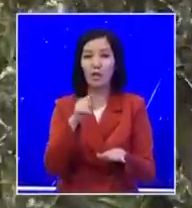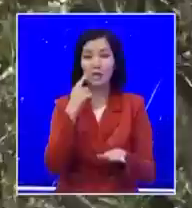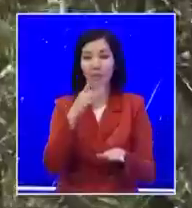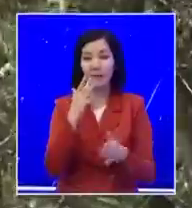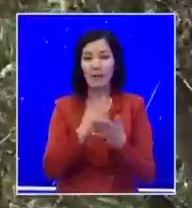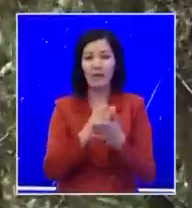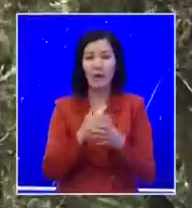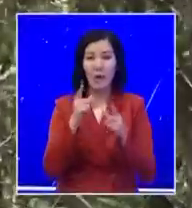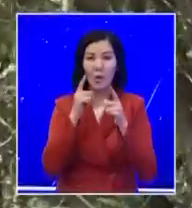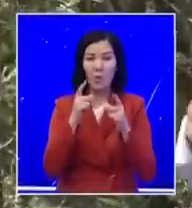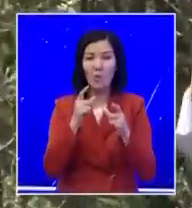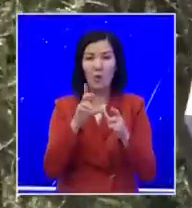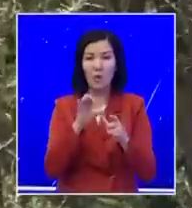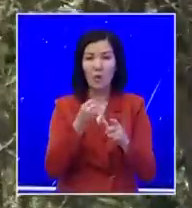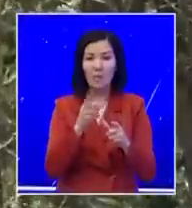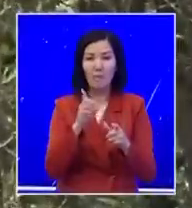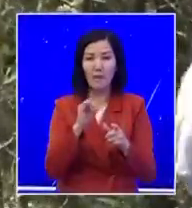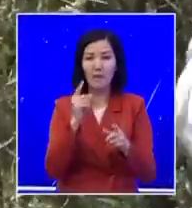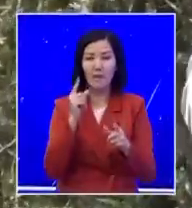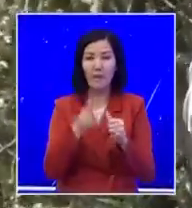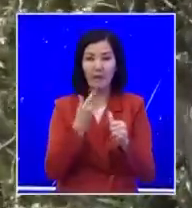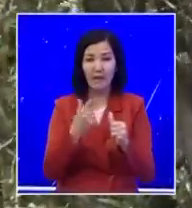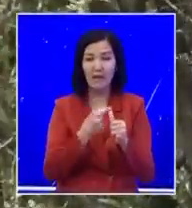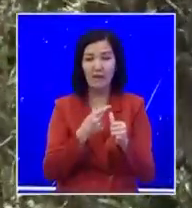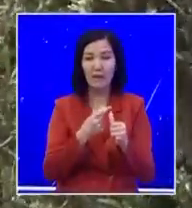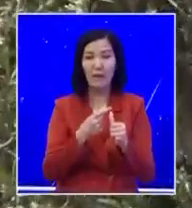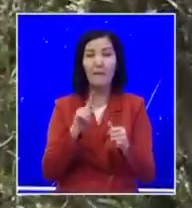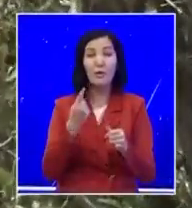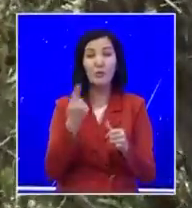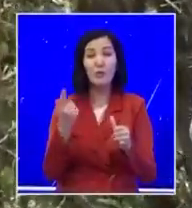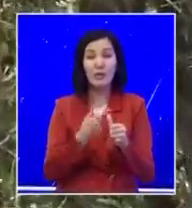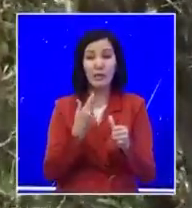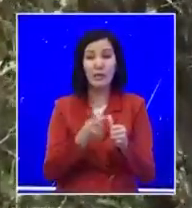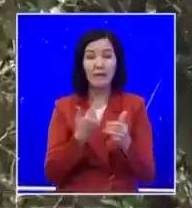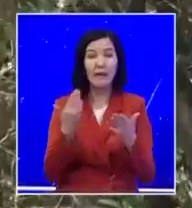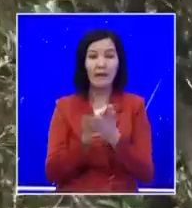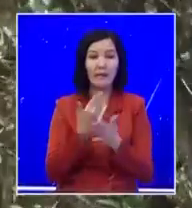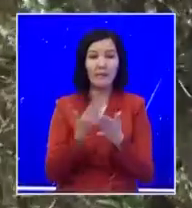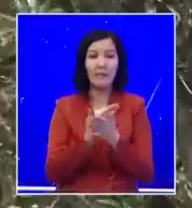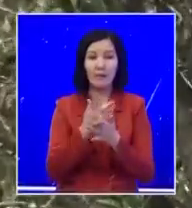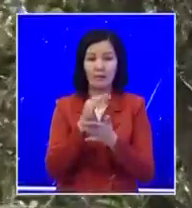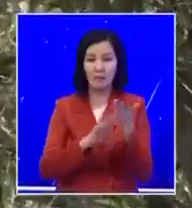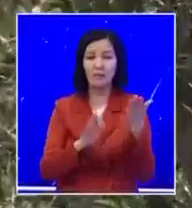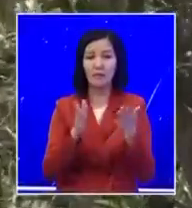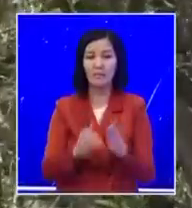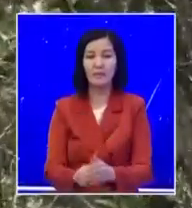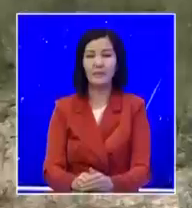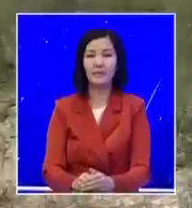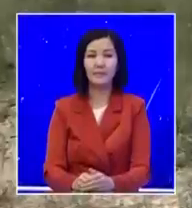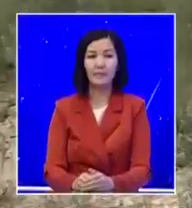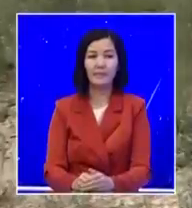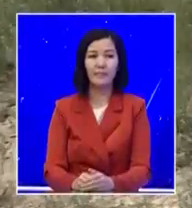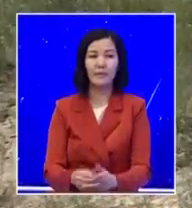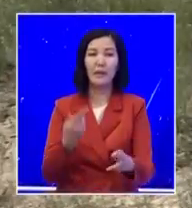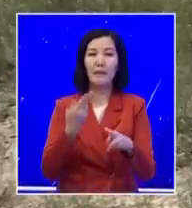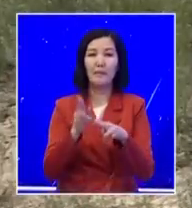тұрсыз, Ойбай Шенгел. Енді бұл жер неге олай аталды? Әңгімені ары қарай тыңдаңыз. Бұл